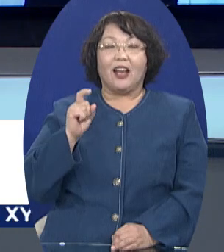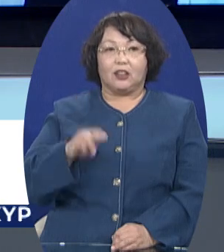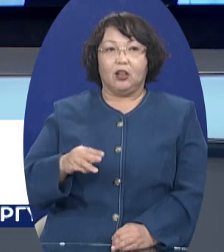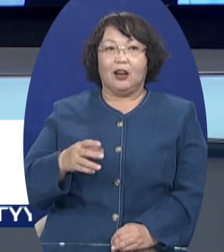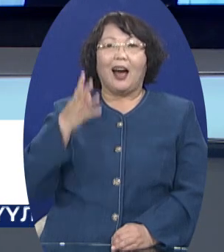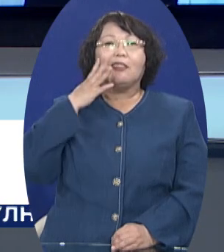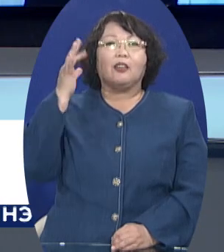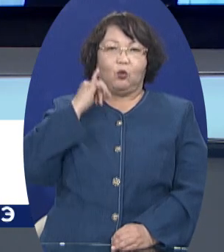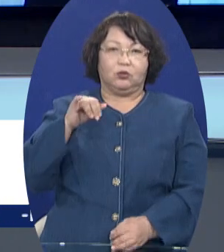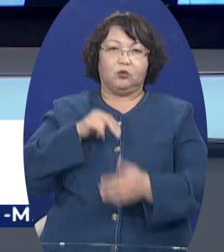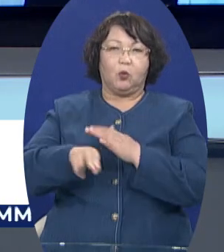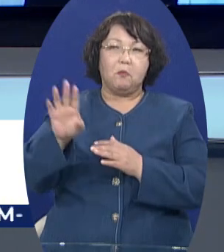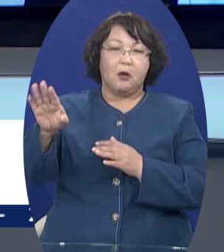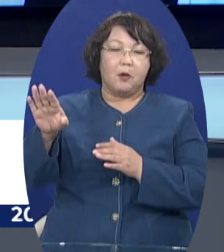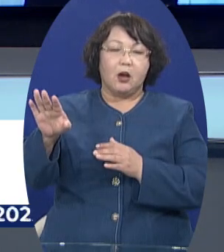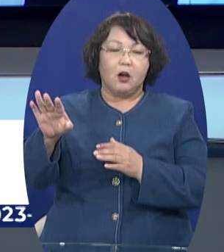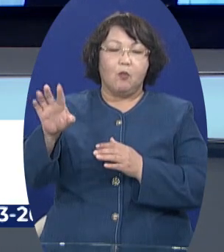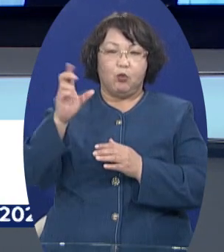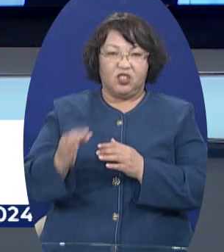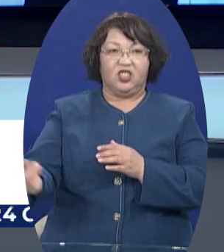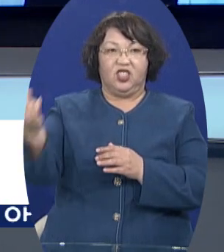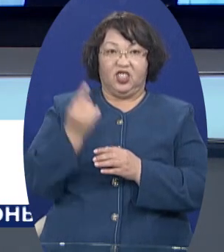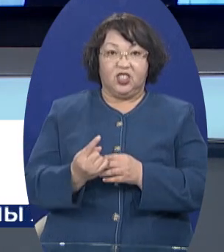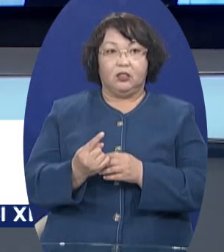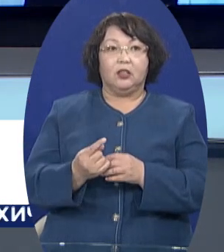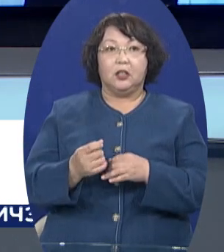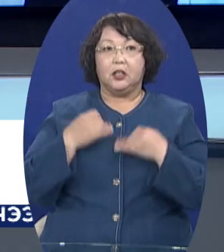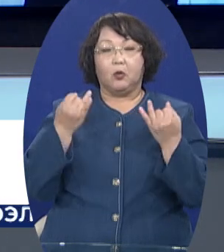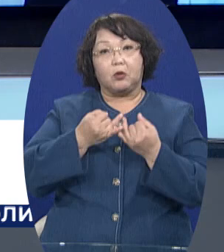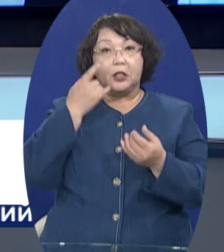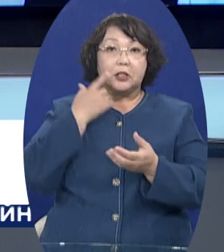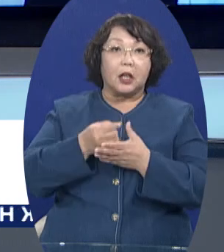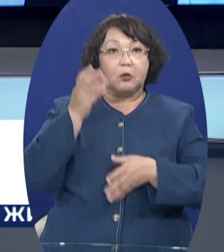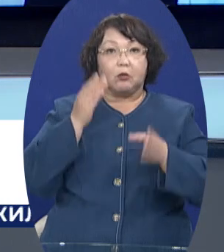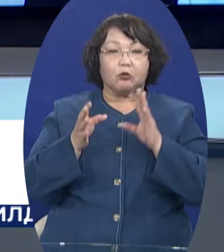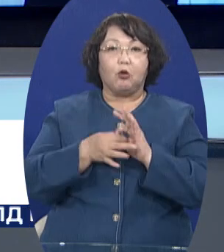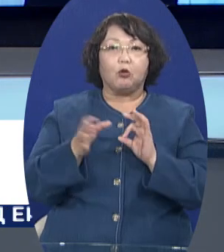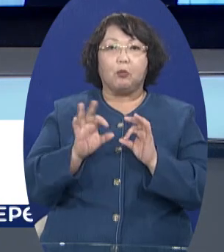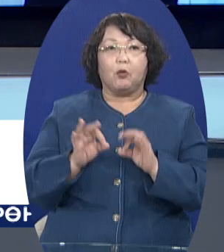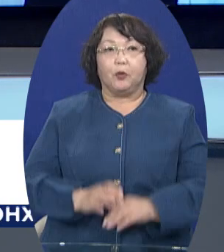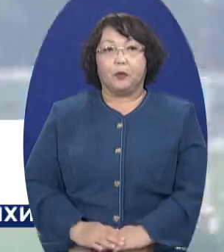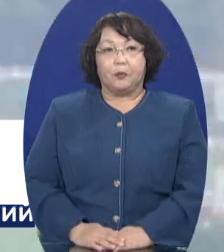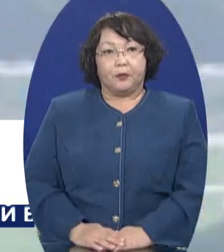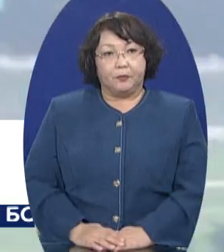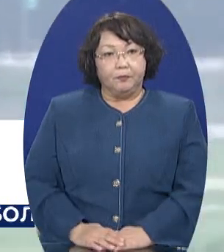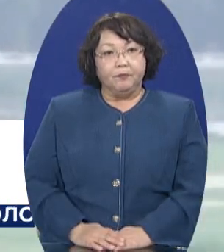орондоо очиж байгаа нь парламентийн энэ санал хураалттай бол ямар нэгэн холбоогүй гэдгийг албаны их сурвалжууд мэдээлж байна.